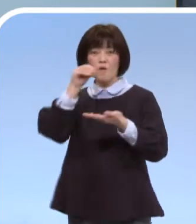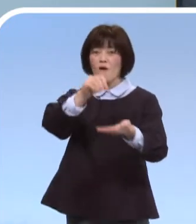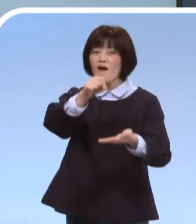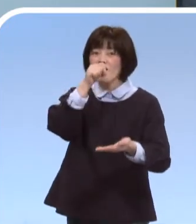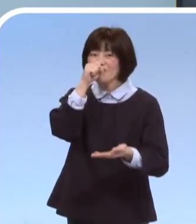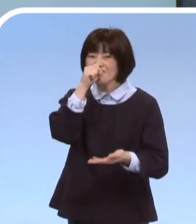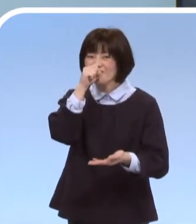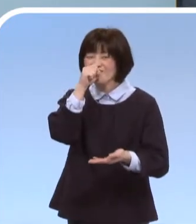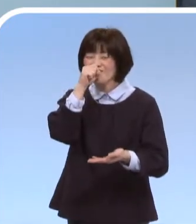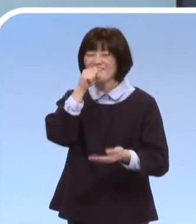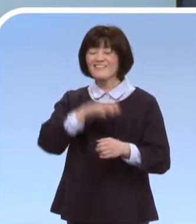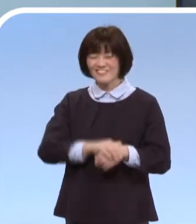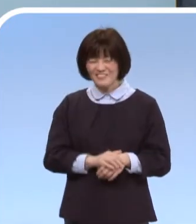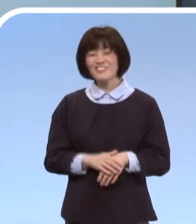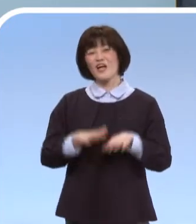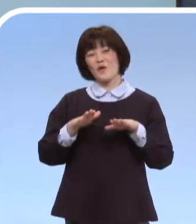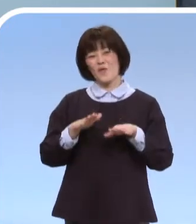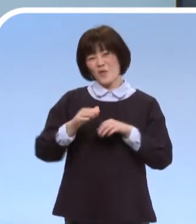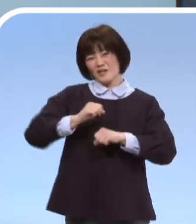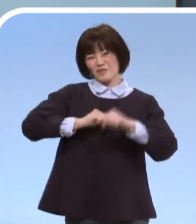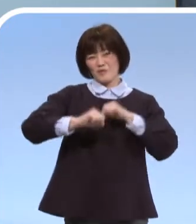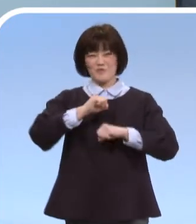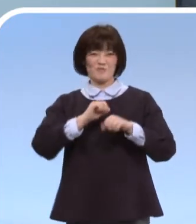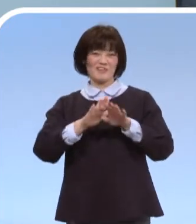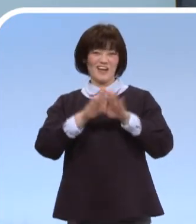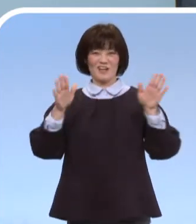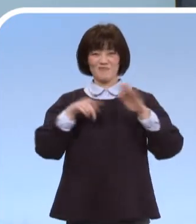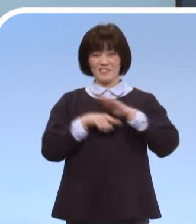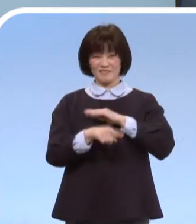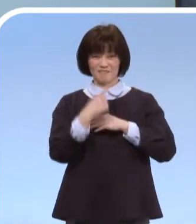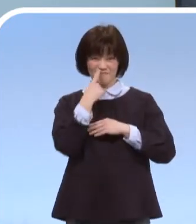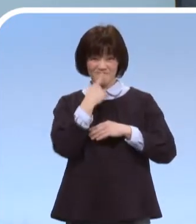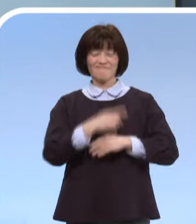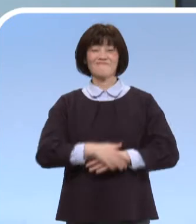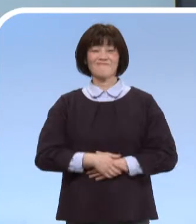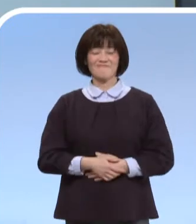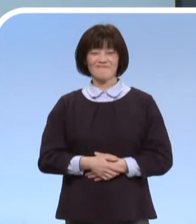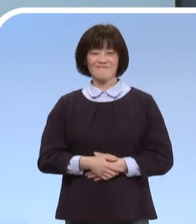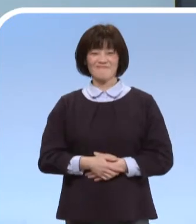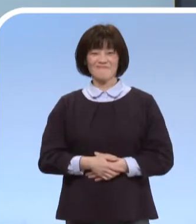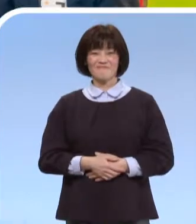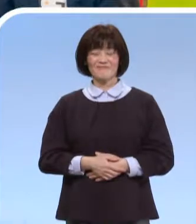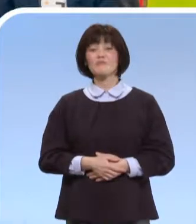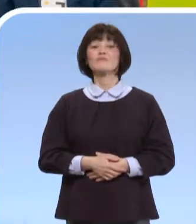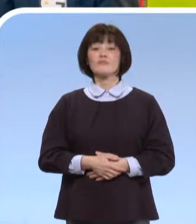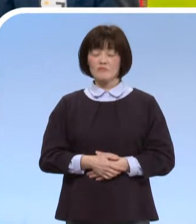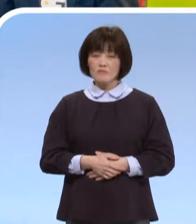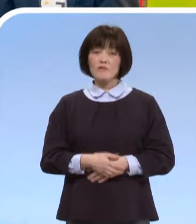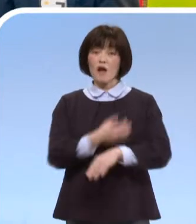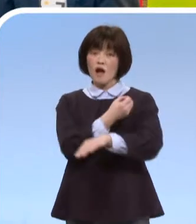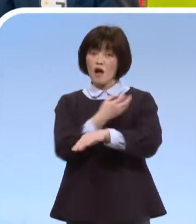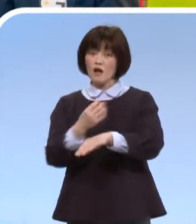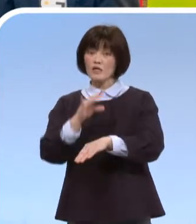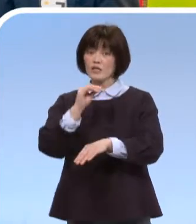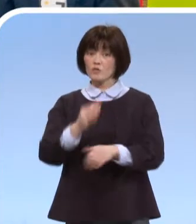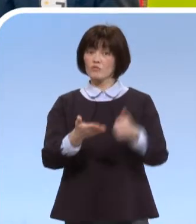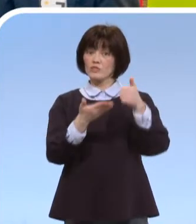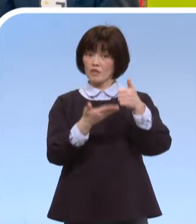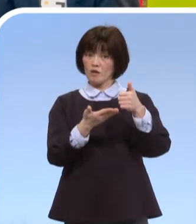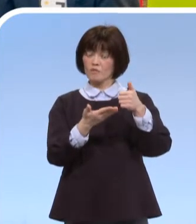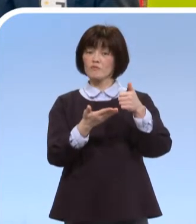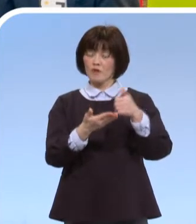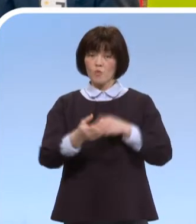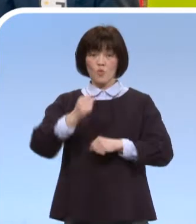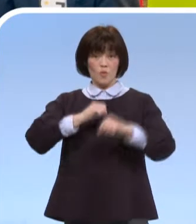けたらいいんじゃないかということで 100% プラントベースの取り組みがスタートしました。 菊池さんはこ